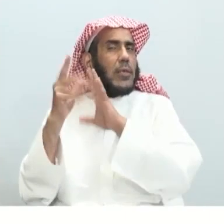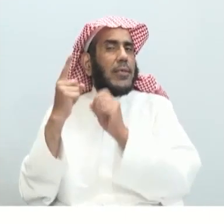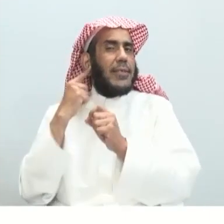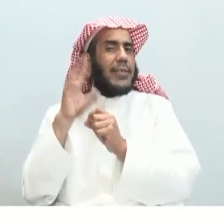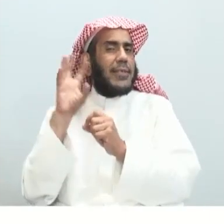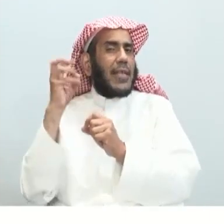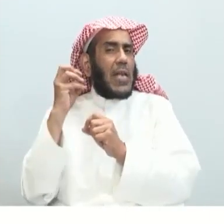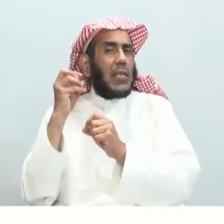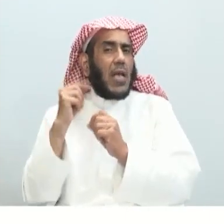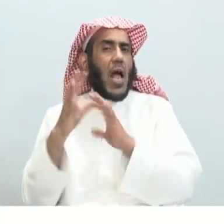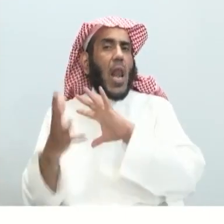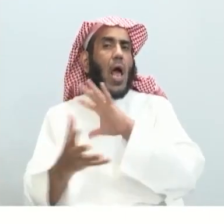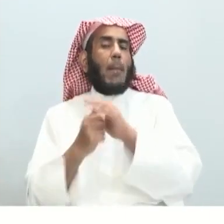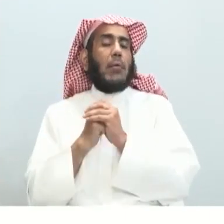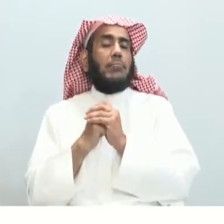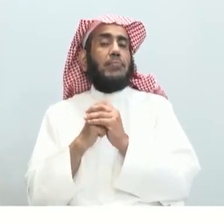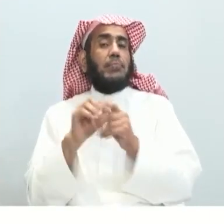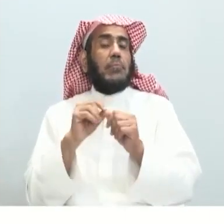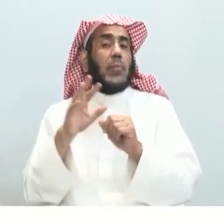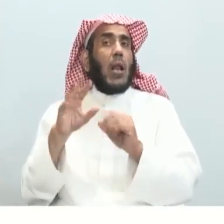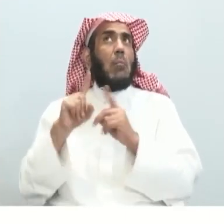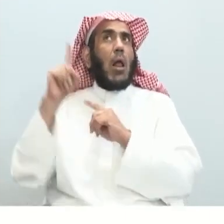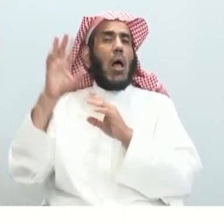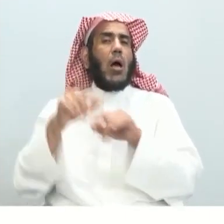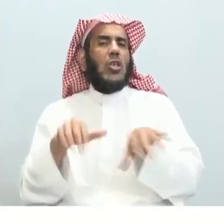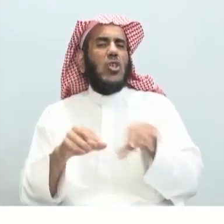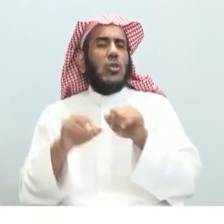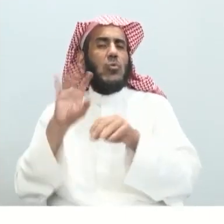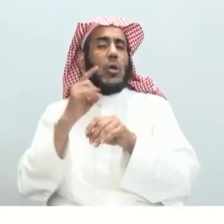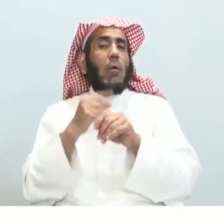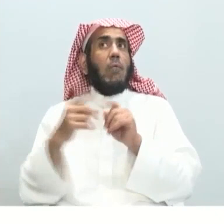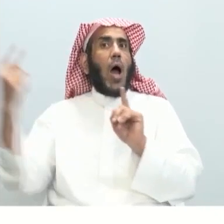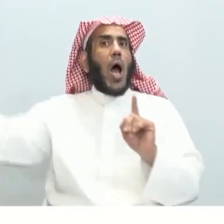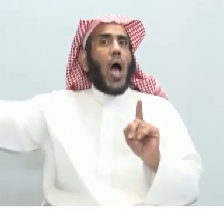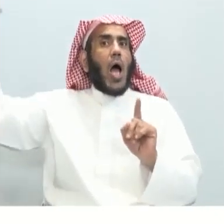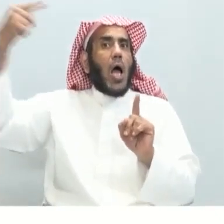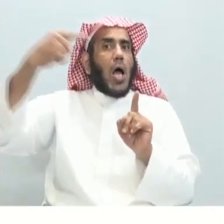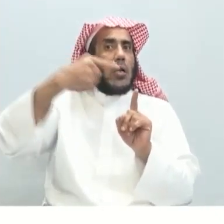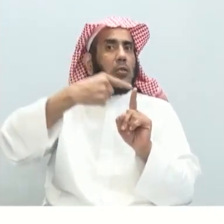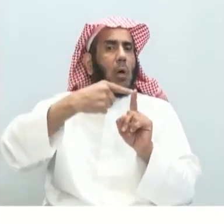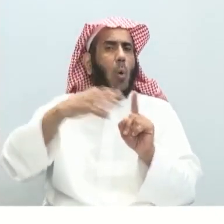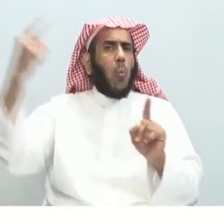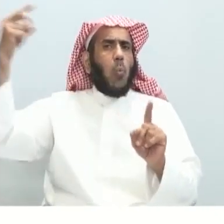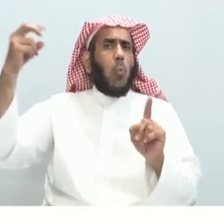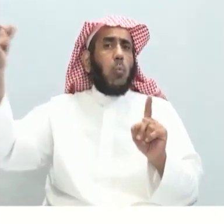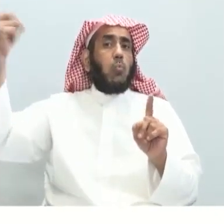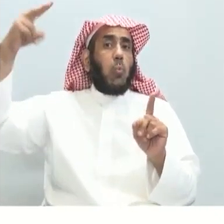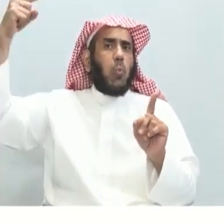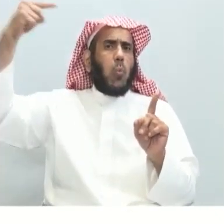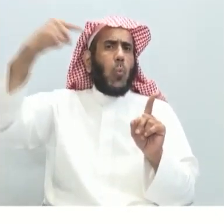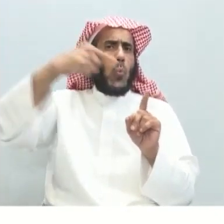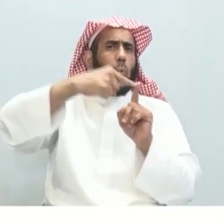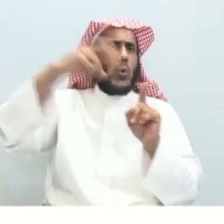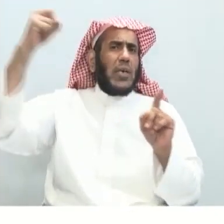اختلس الاخبار من الملا الاعلى في قوله فاتبعه شهاب ما المراد بهذه الجمله